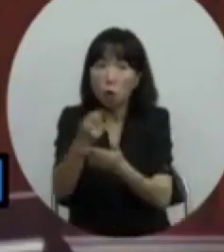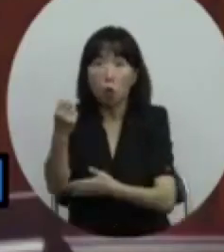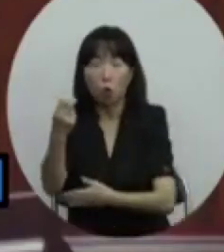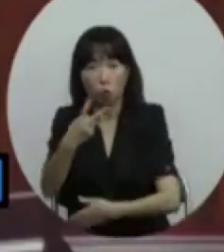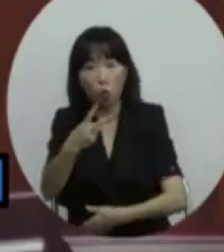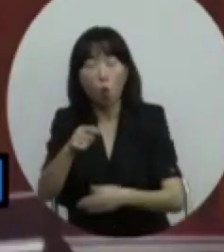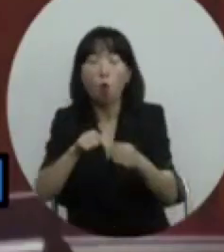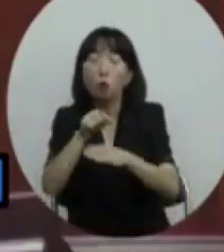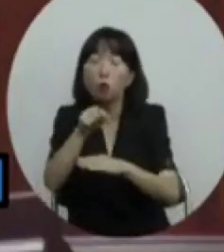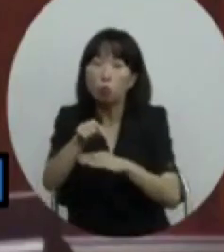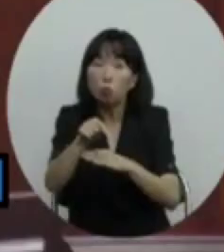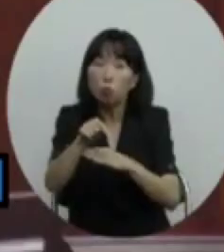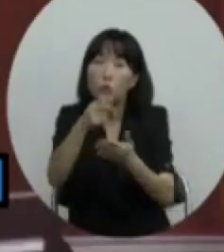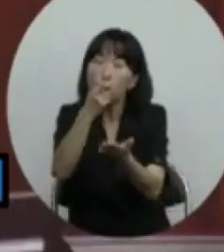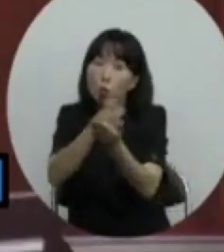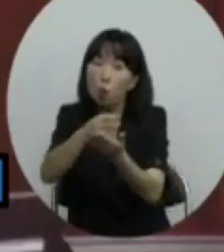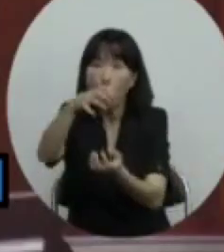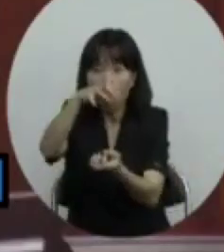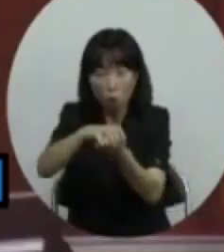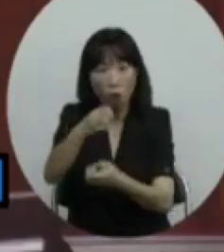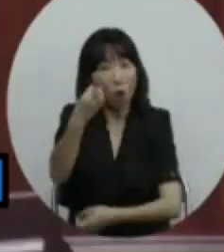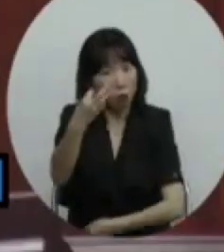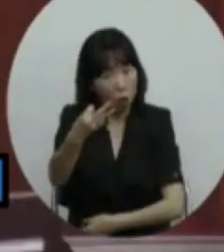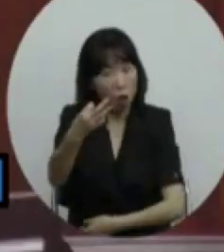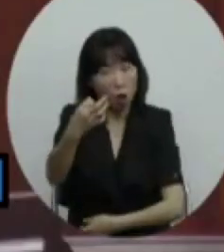조례안 등 14건의 조례안,